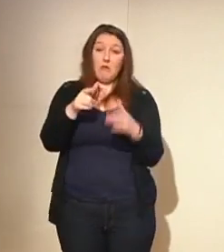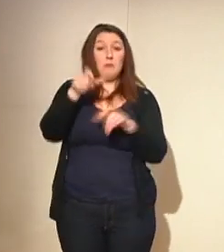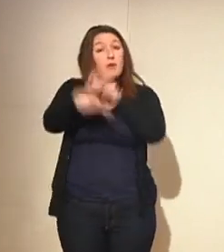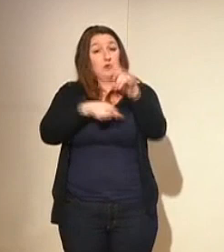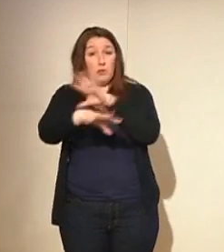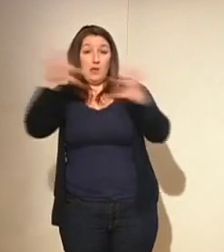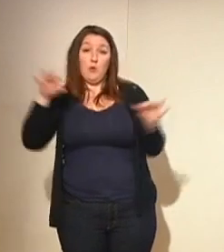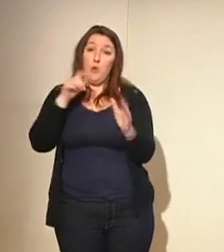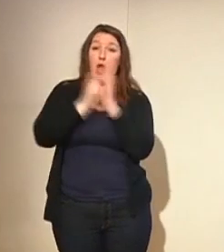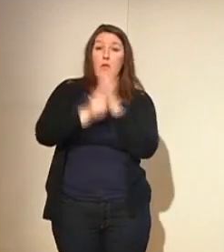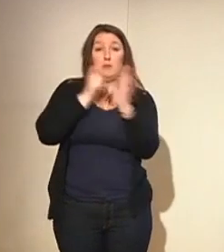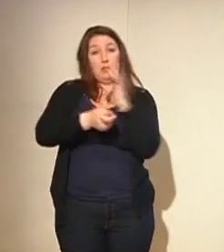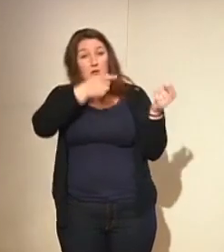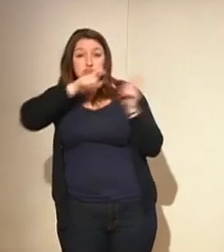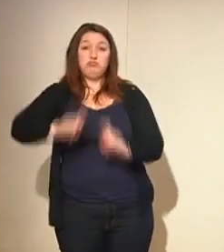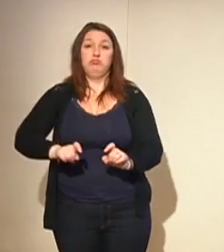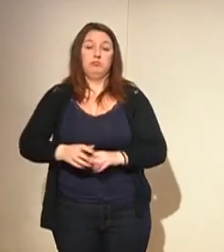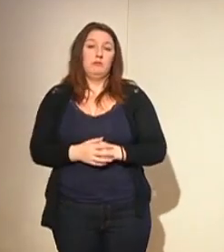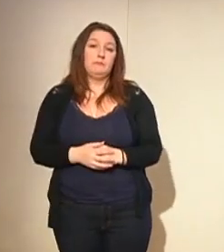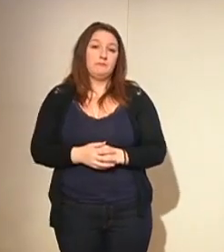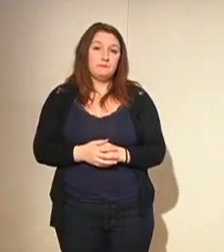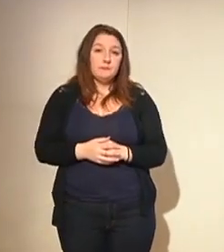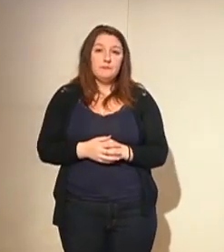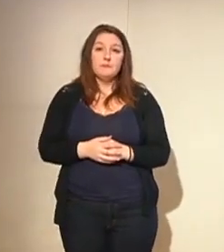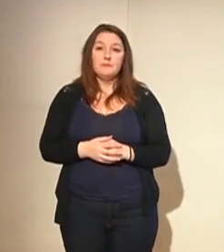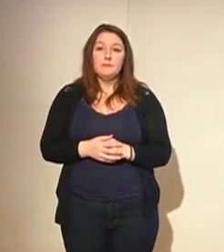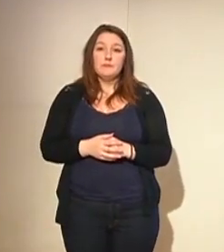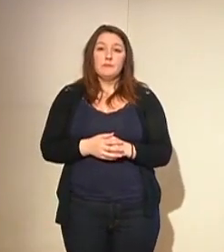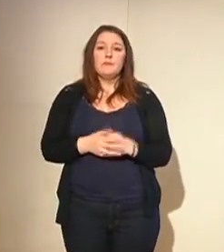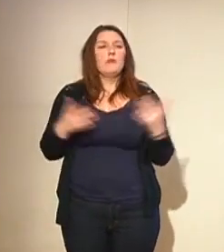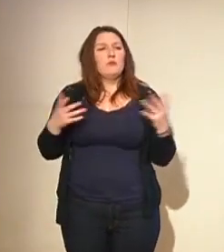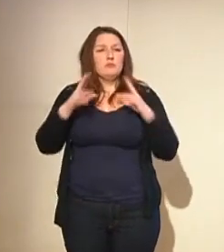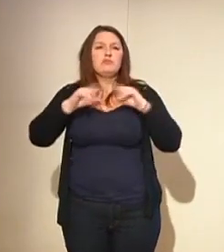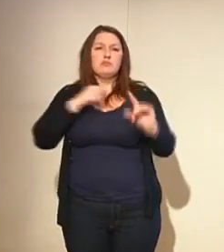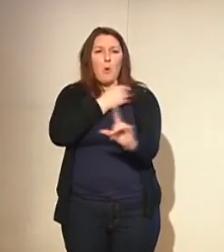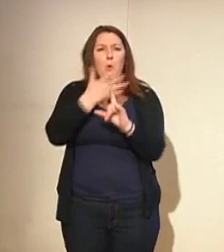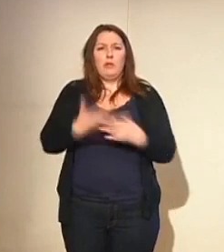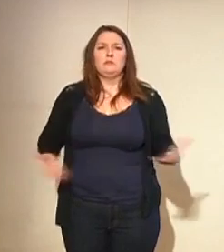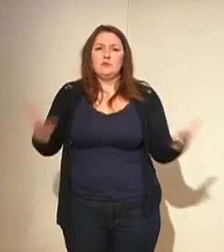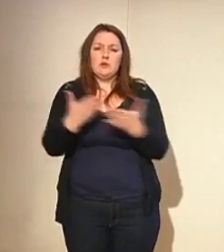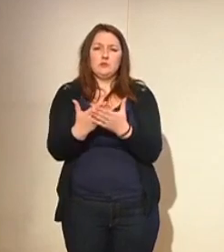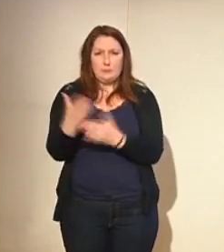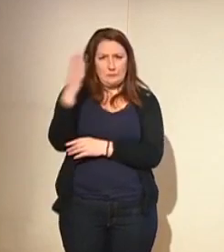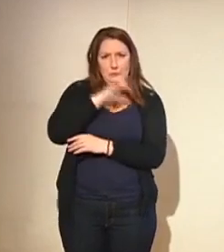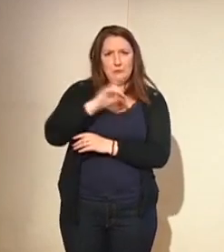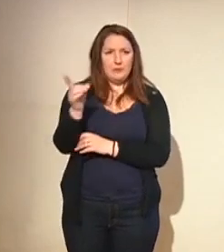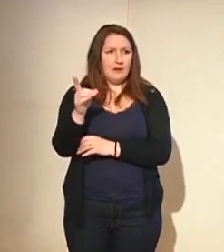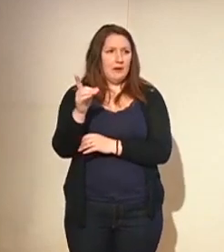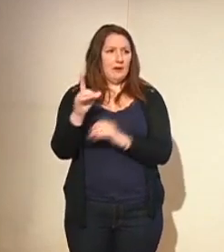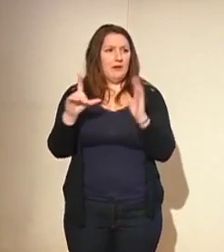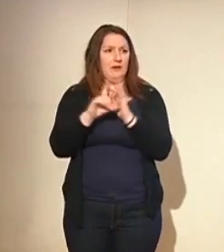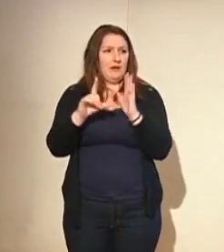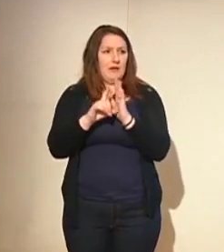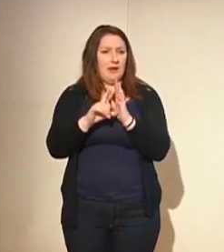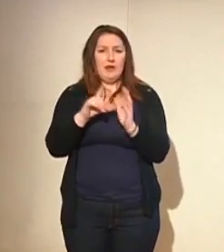ses élus pour mettre tout cela dans le contexte permettez-moi de rappeler l'article L 21